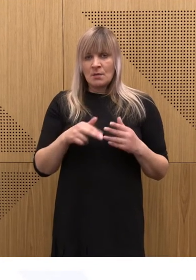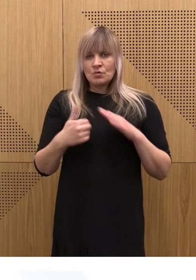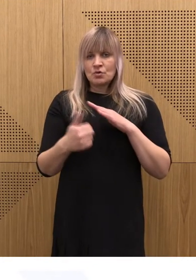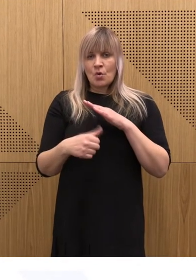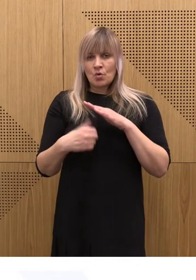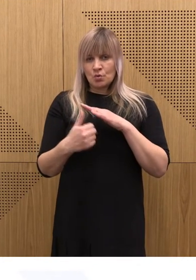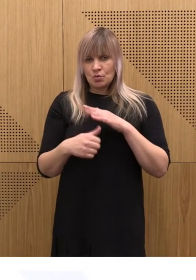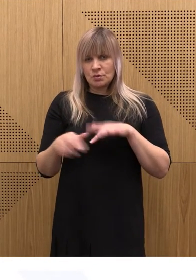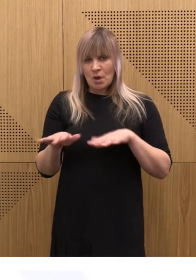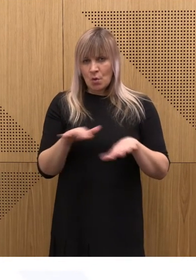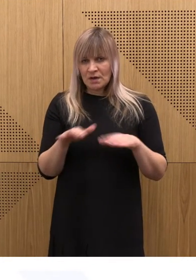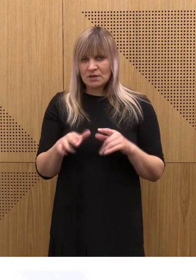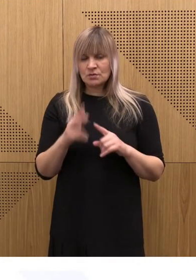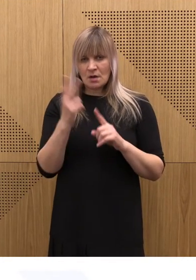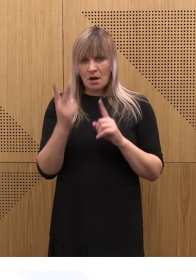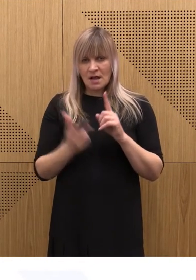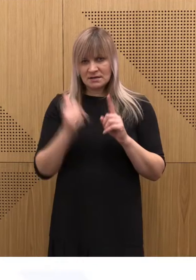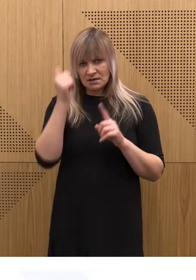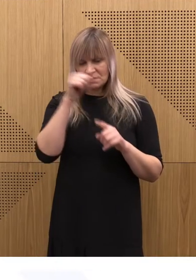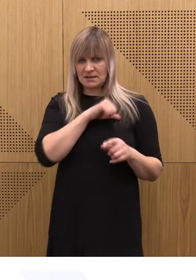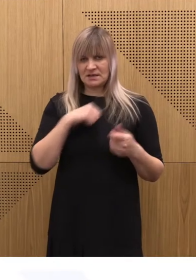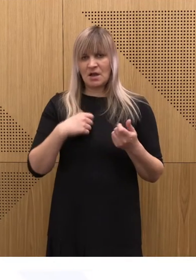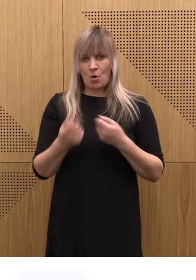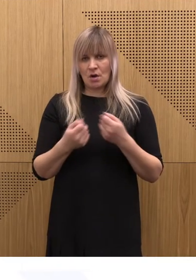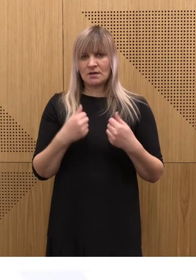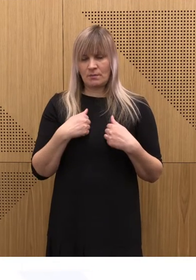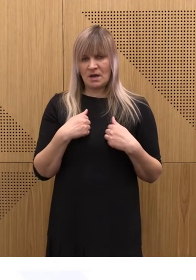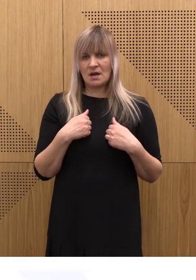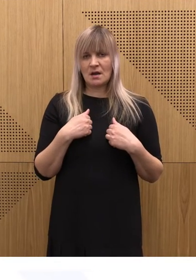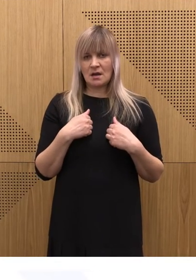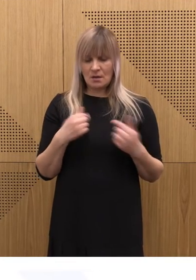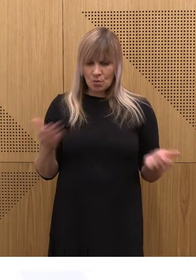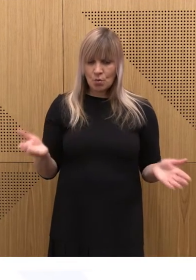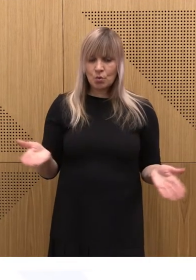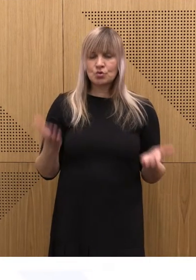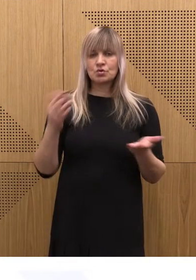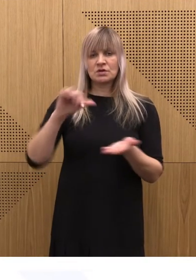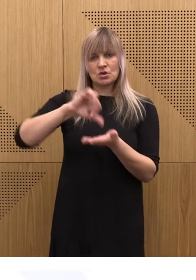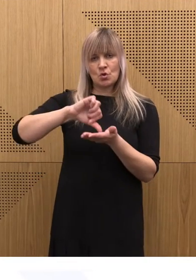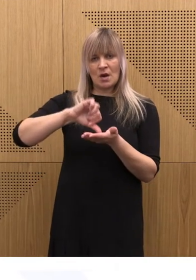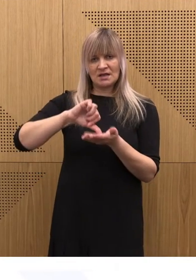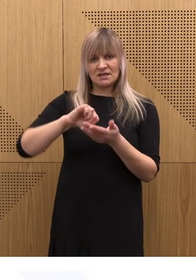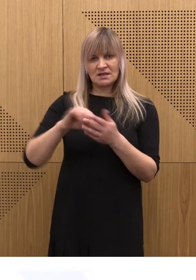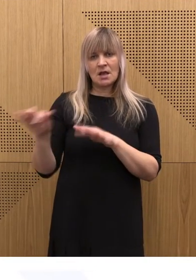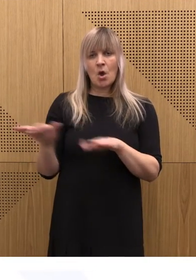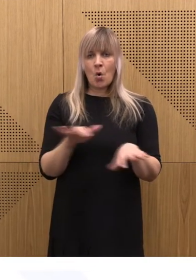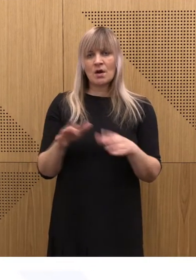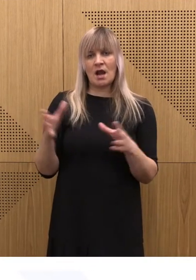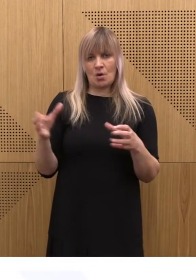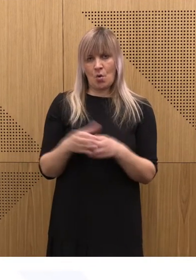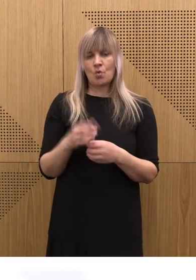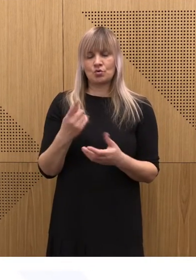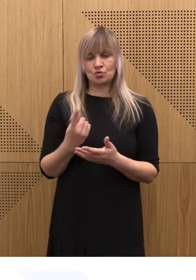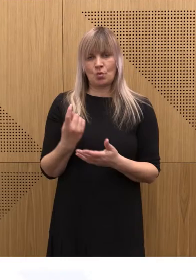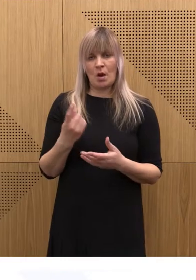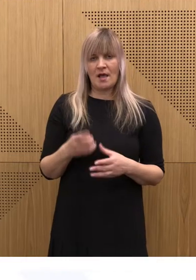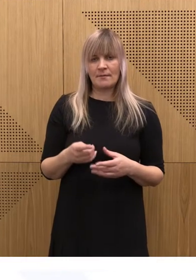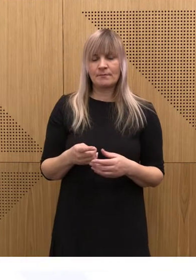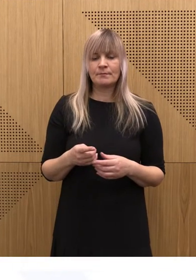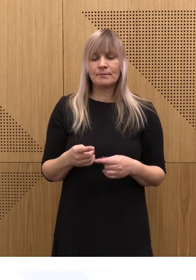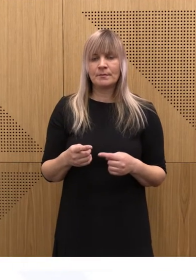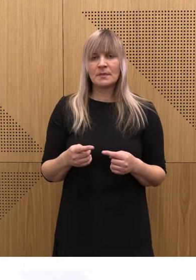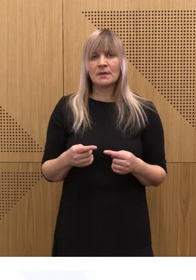kodutut üritust, mis ma olen ise 18 aastat korraldanud, siis seal ma näiteks kutsusin solisti koos oreliga ja korraldame